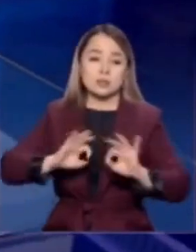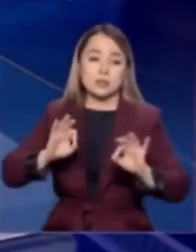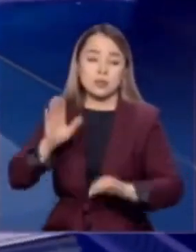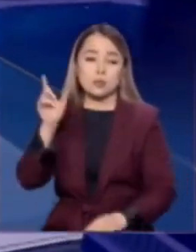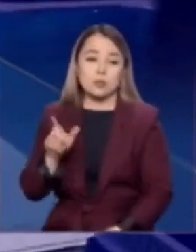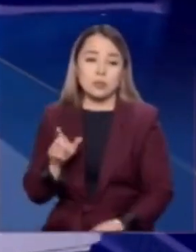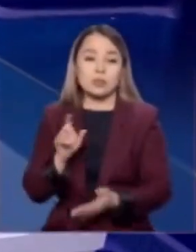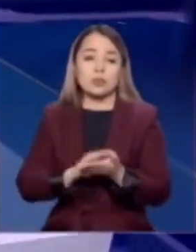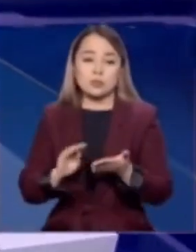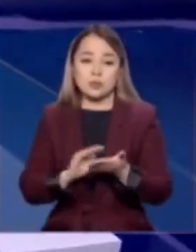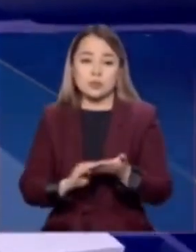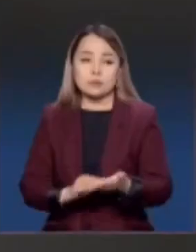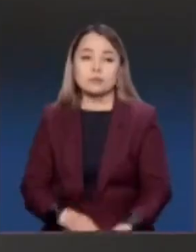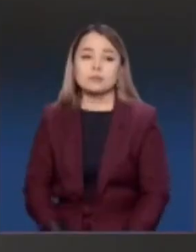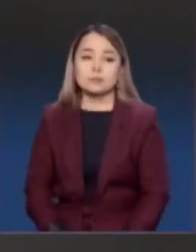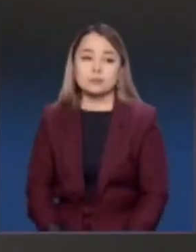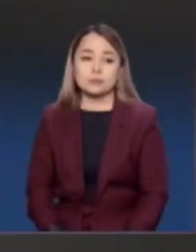зерттеуі.